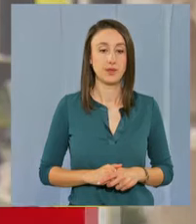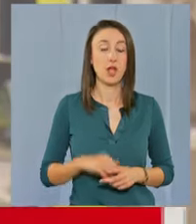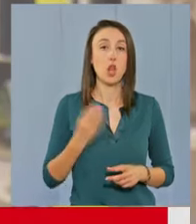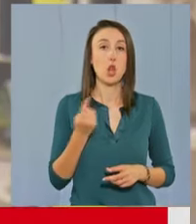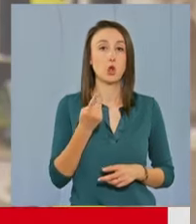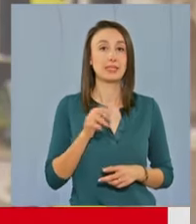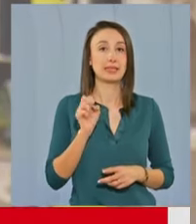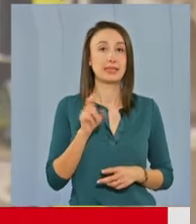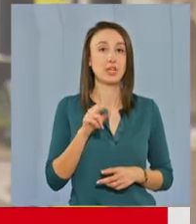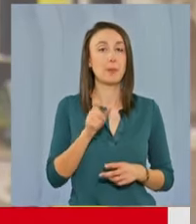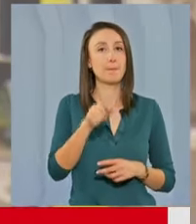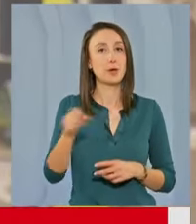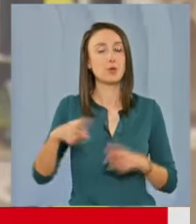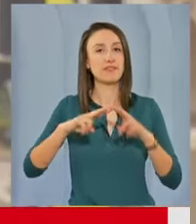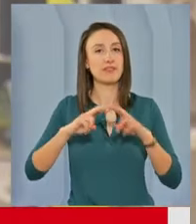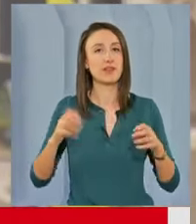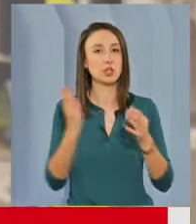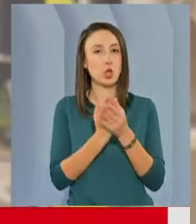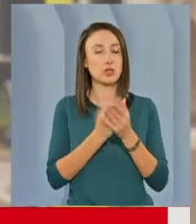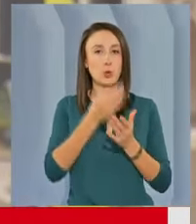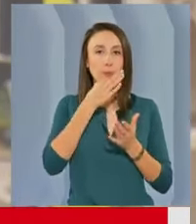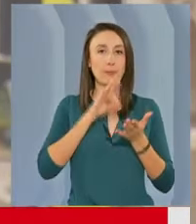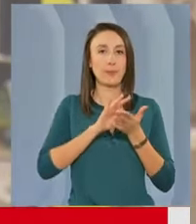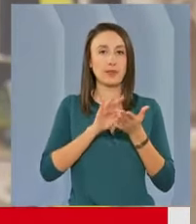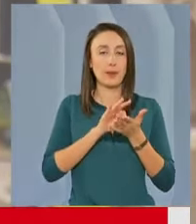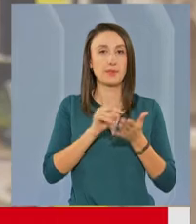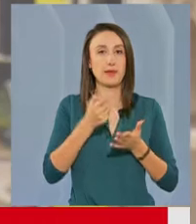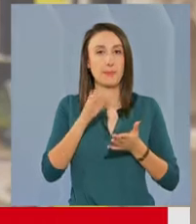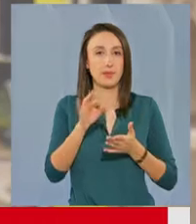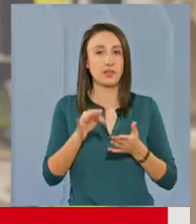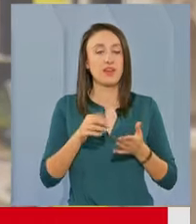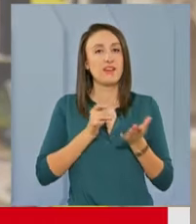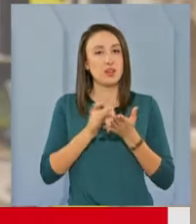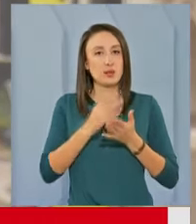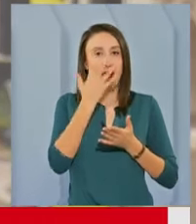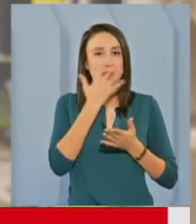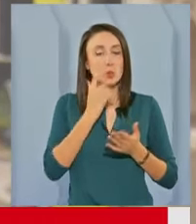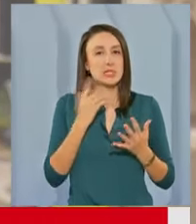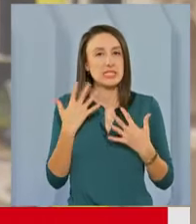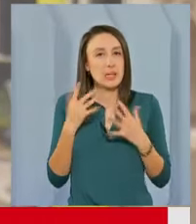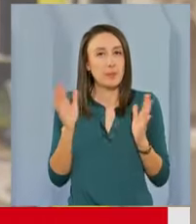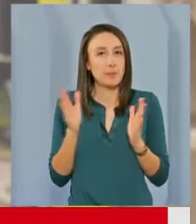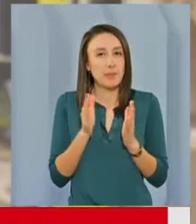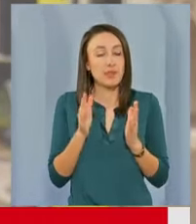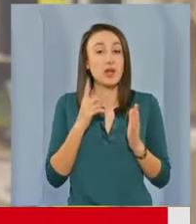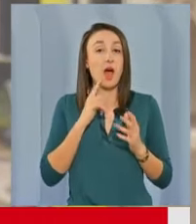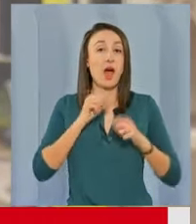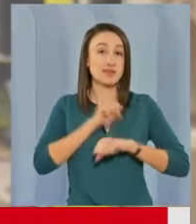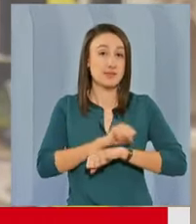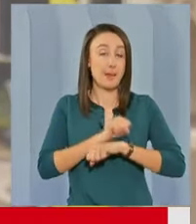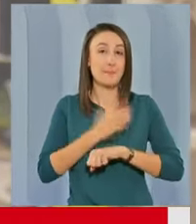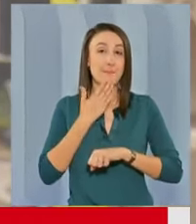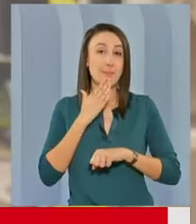9 din cele 13 persoane cercetate în dosarul medicamentelor pentru diabetici vândute la negru pentru slăbit au fost arestate preventiv. Printre ei se